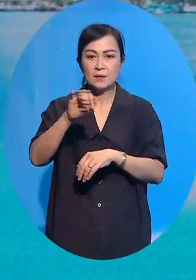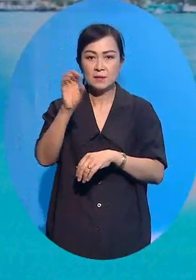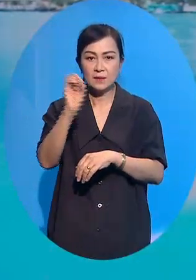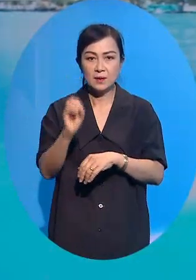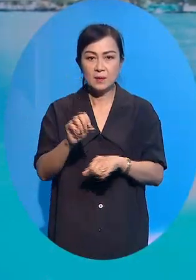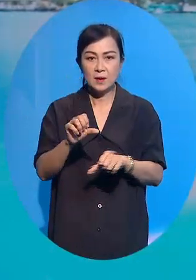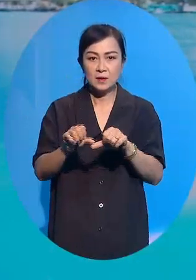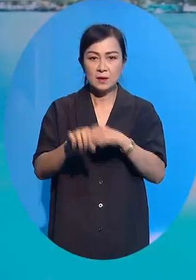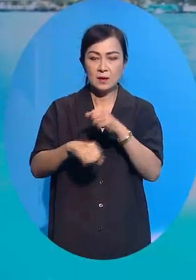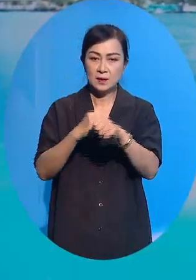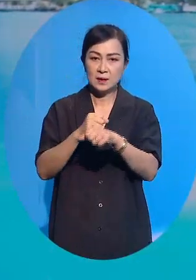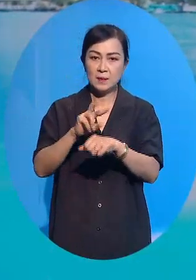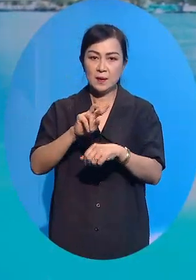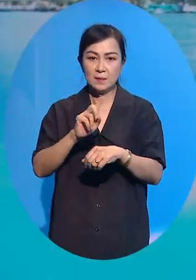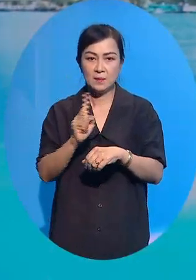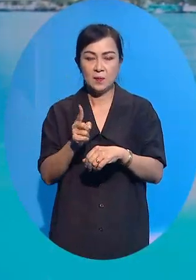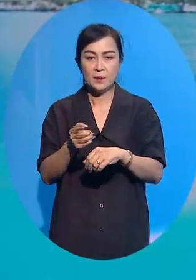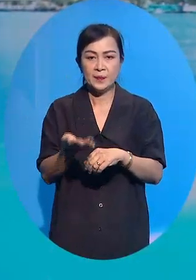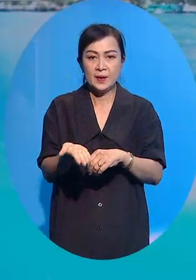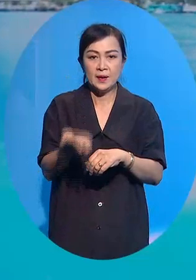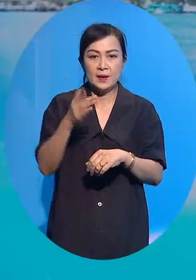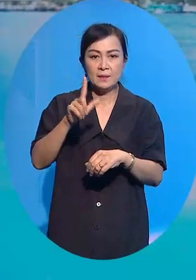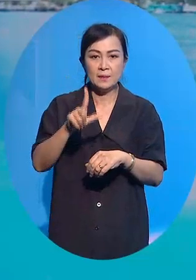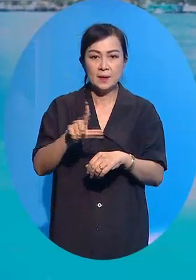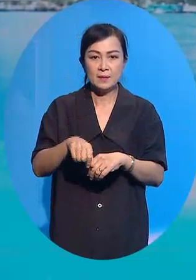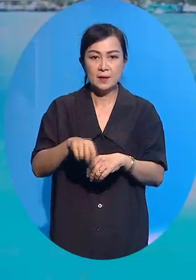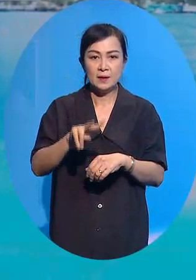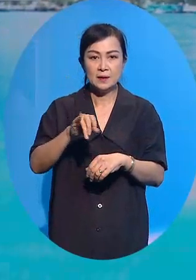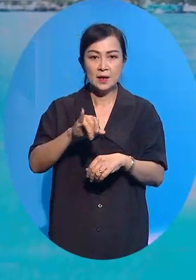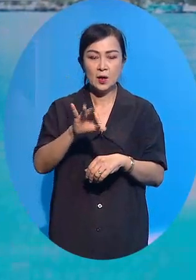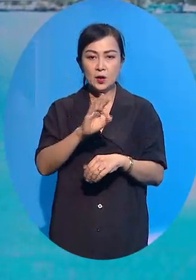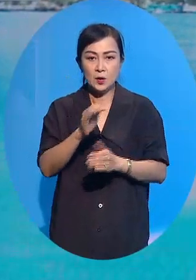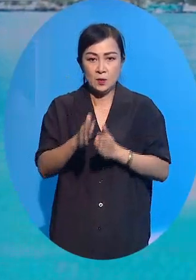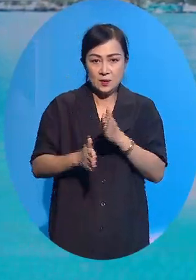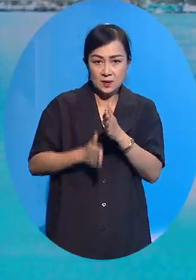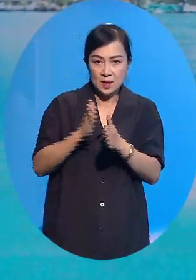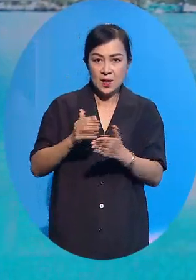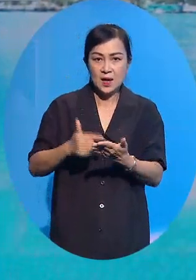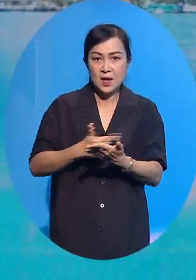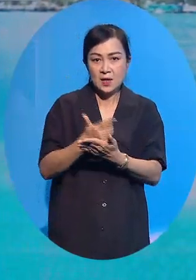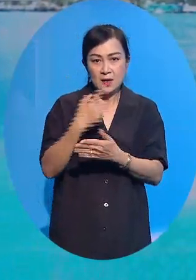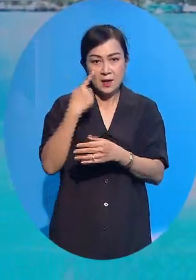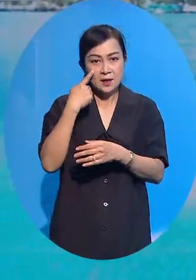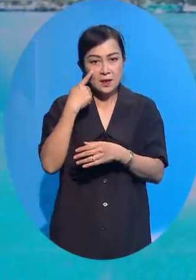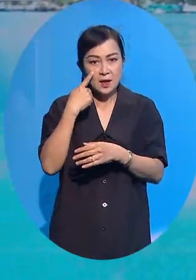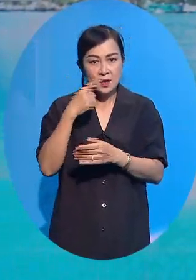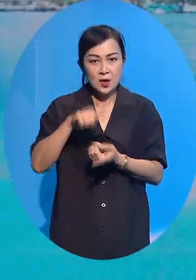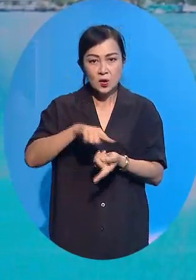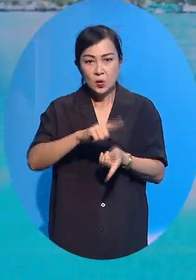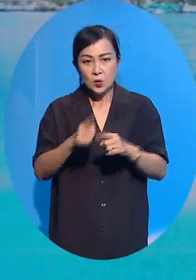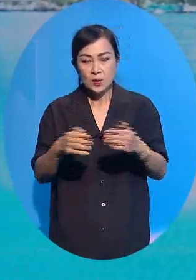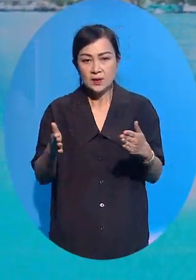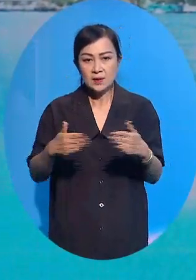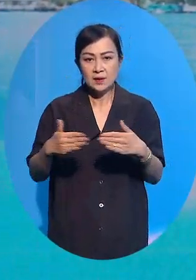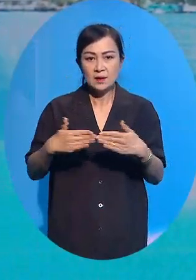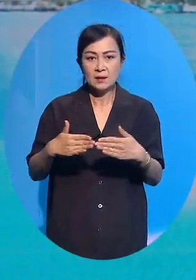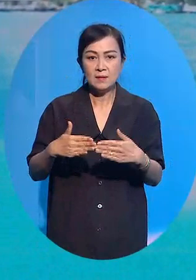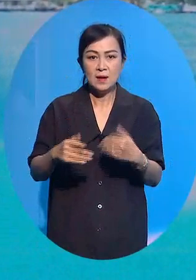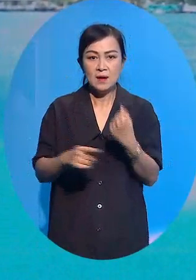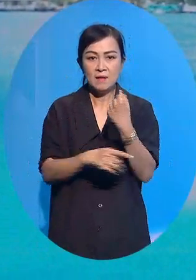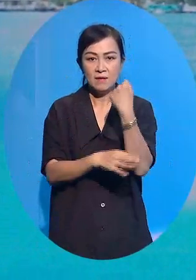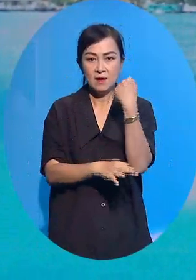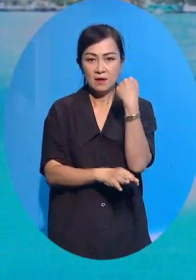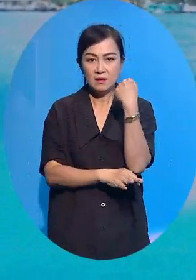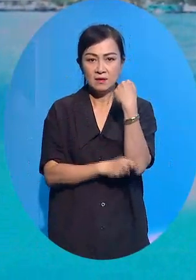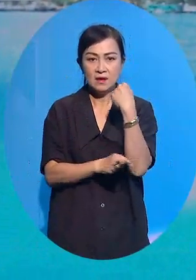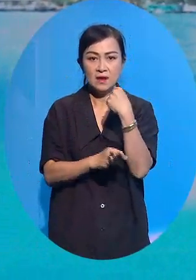66,6% so với năm 2021, lên mức 7,26 triệu xe. Dữ liệu này cho thấy rõ quá trình chuyển đổi nhanh chóng sang phương tiện